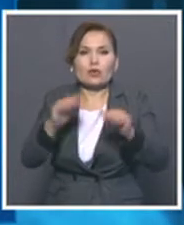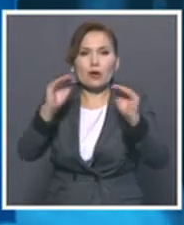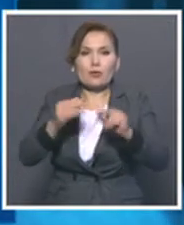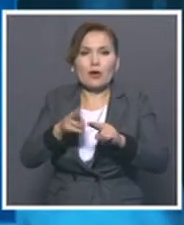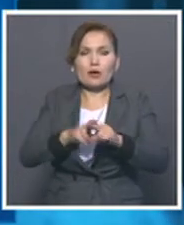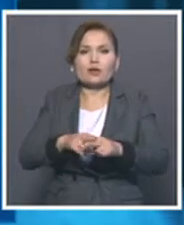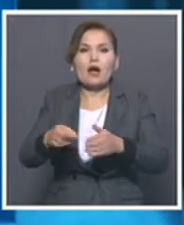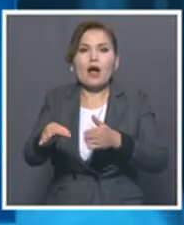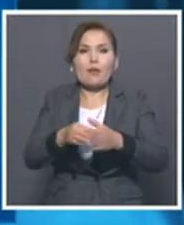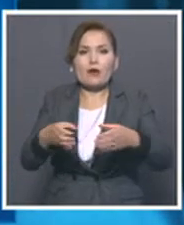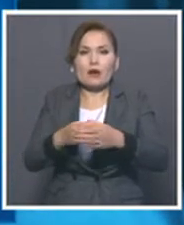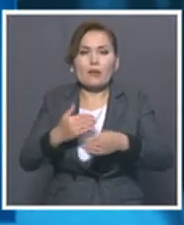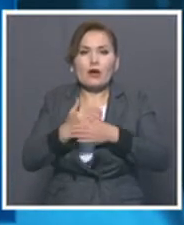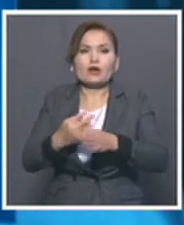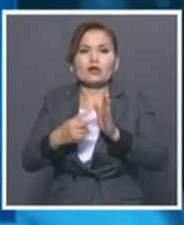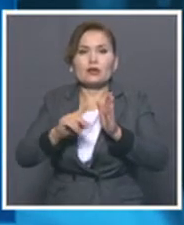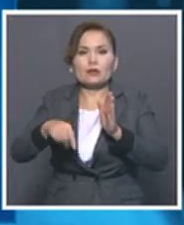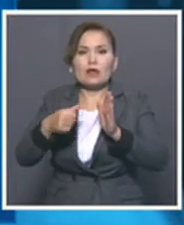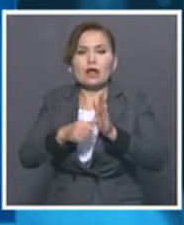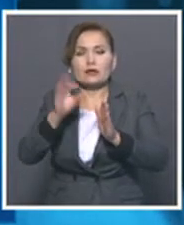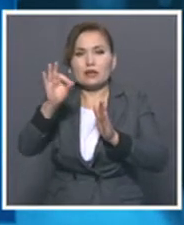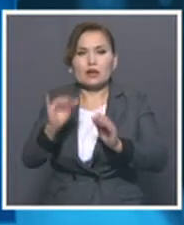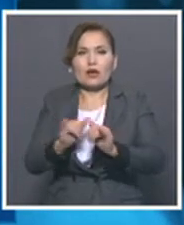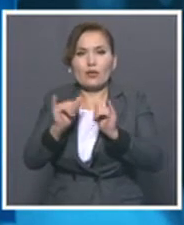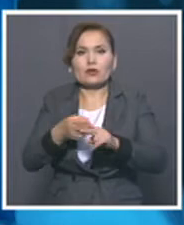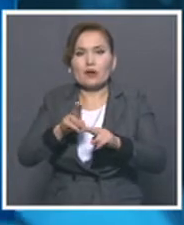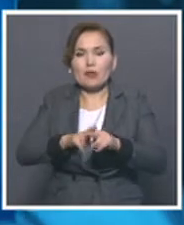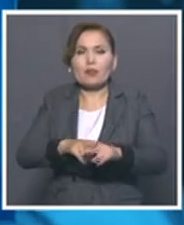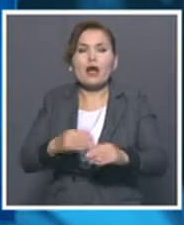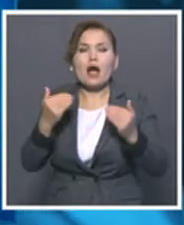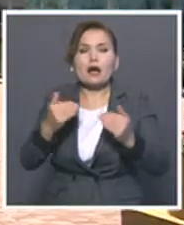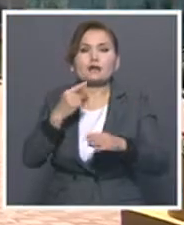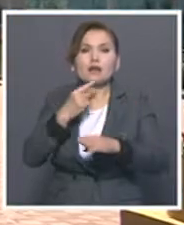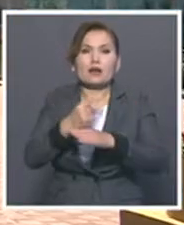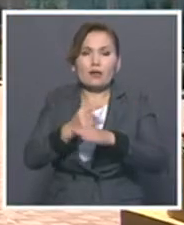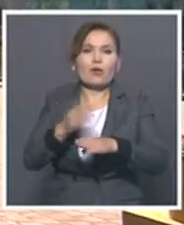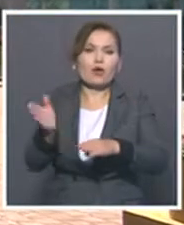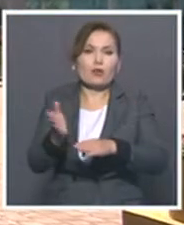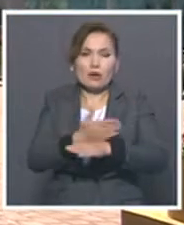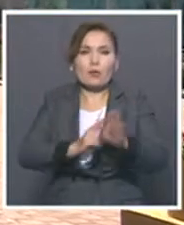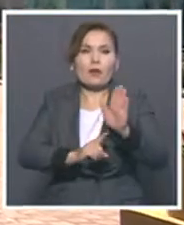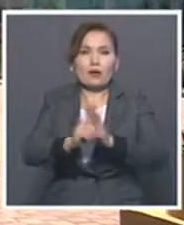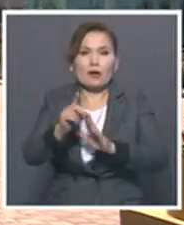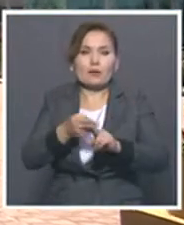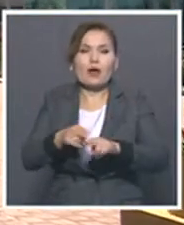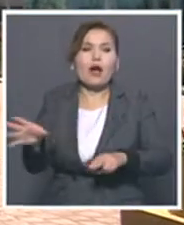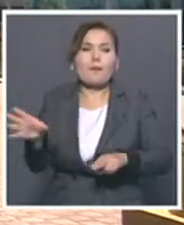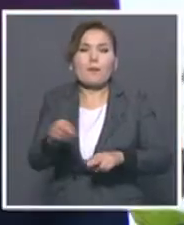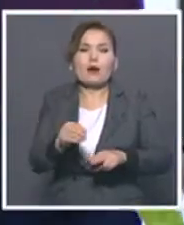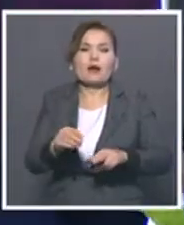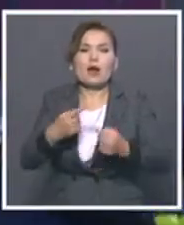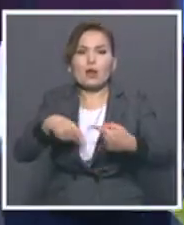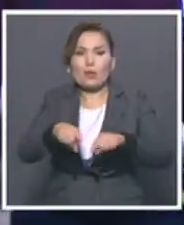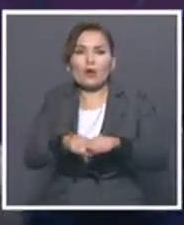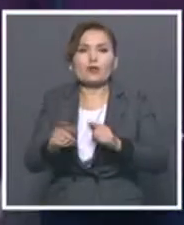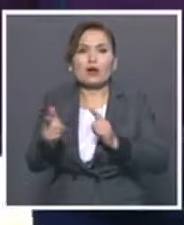бригадалар саны 7.6 есеге артқан. Оң нәтижелерді ескере отырып, карантин талаптары жеңілдетілді. Барлық нысандар тиісті дайындық